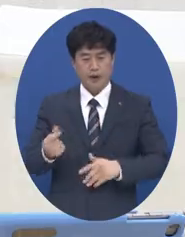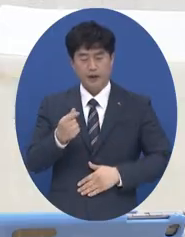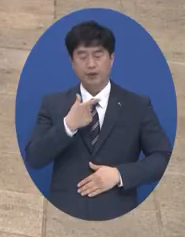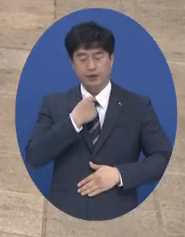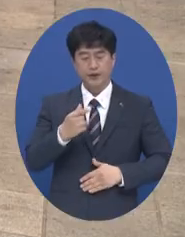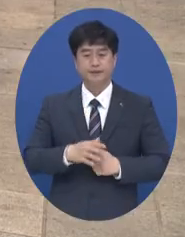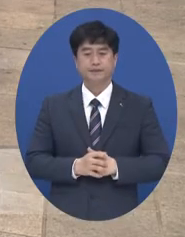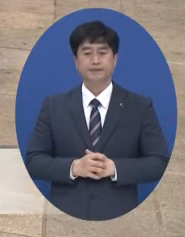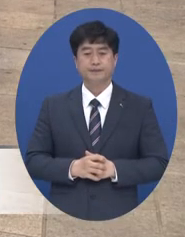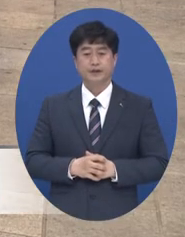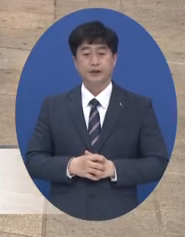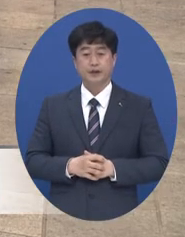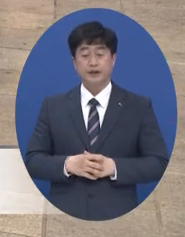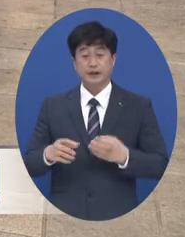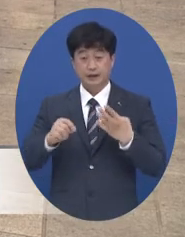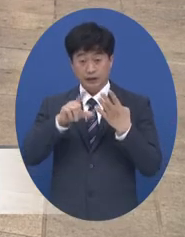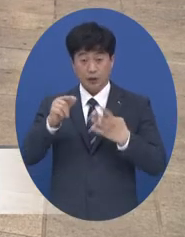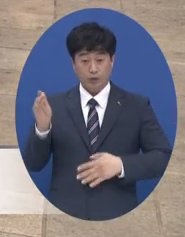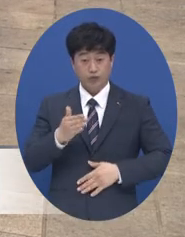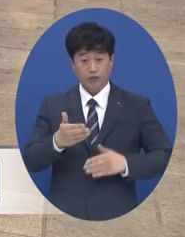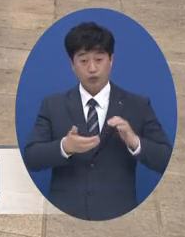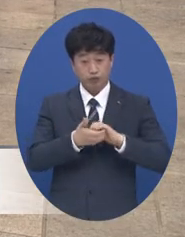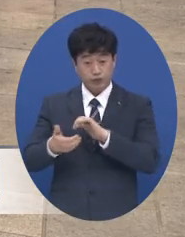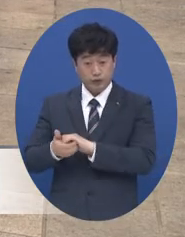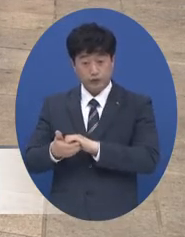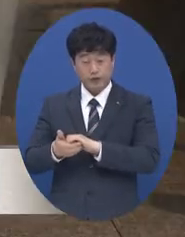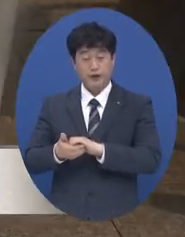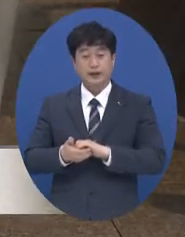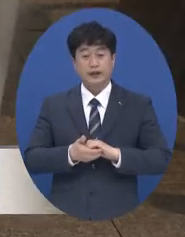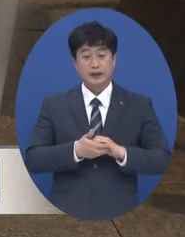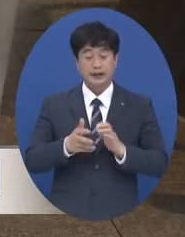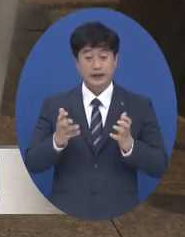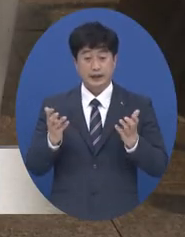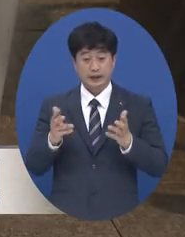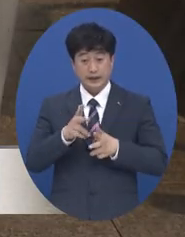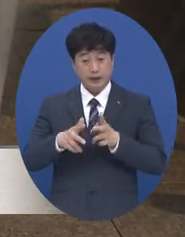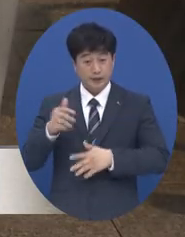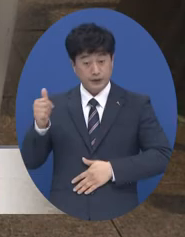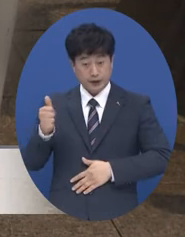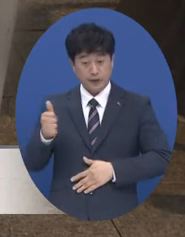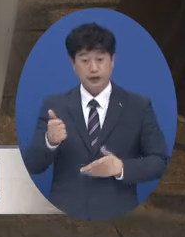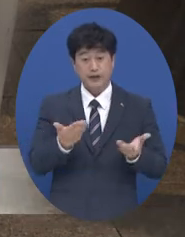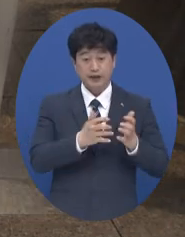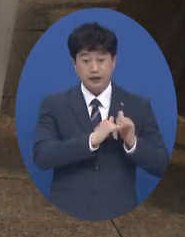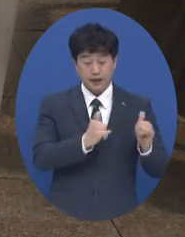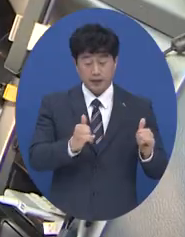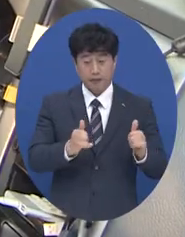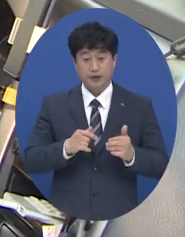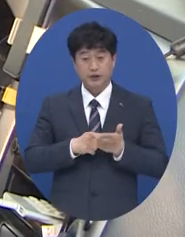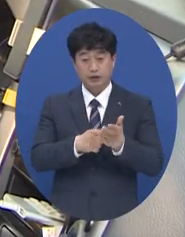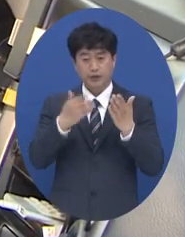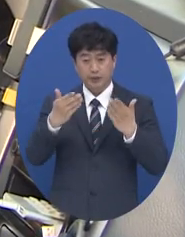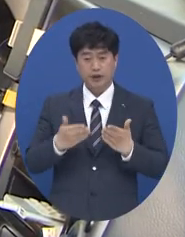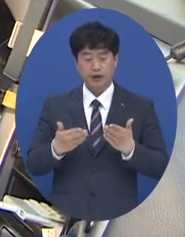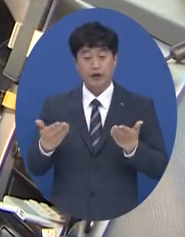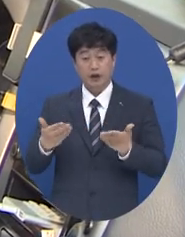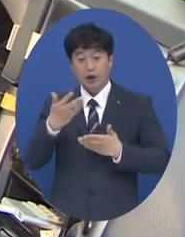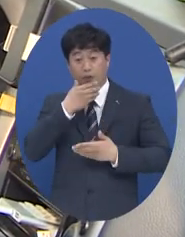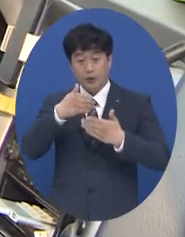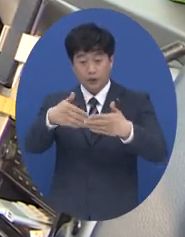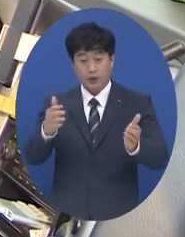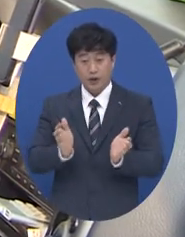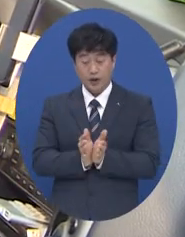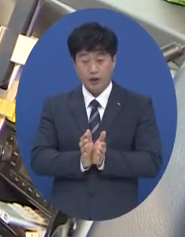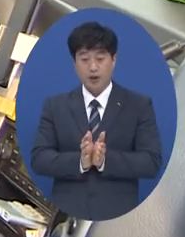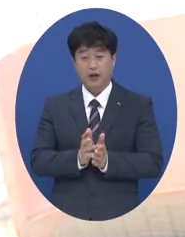오기를 바랍니다. 다음 달부터 분기별로 사업주와 노동자로부터 신청을 받은 후 근로복지공단을 통해 산재보험